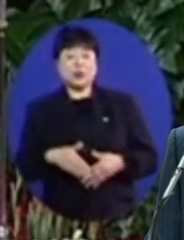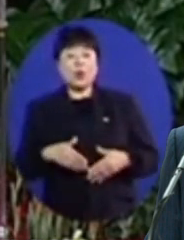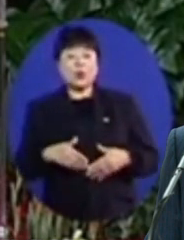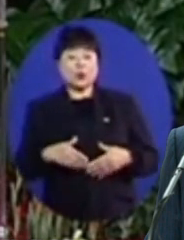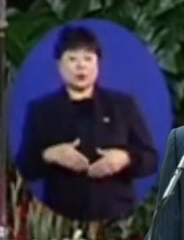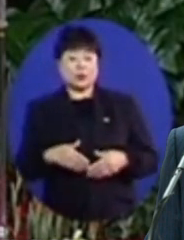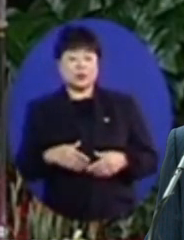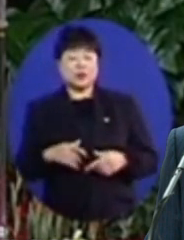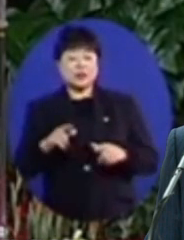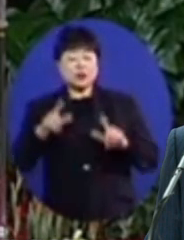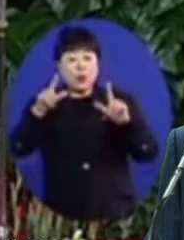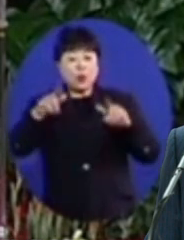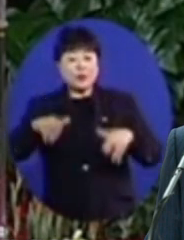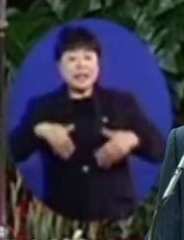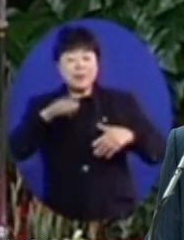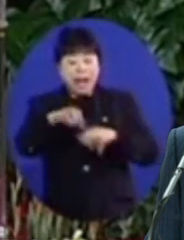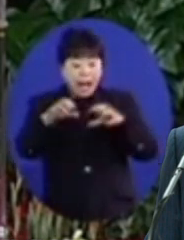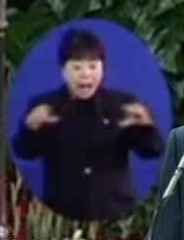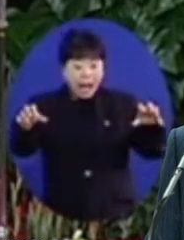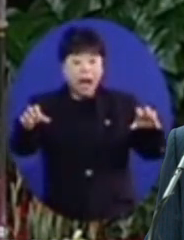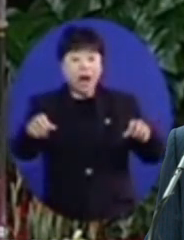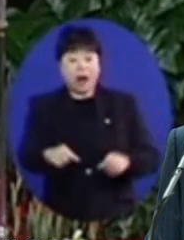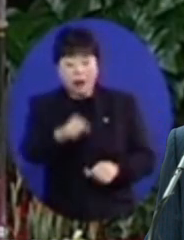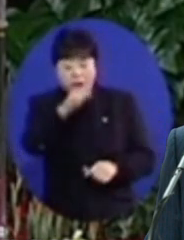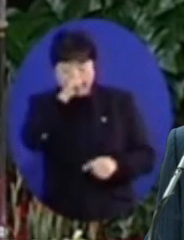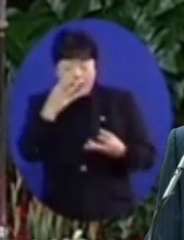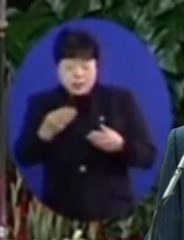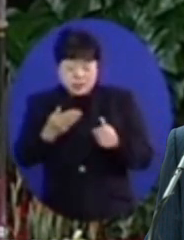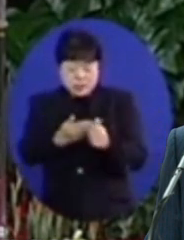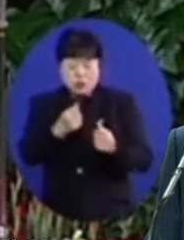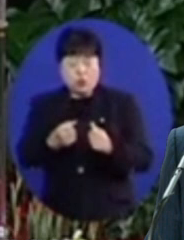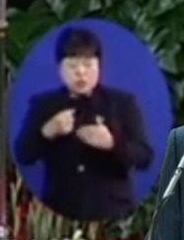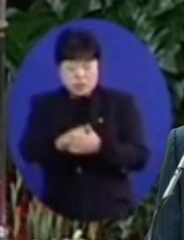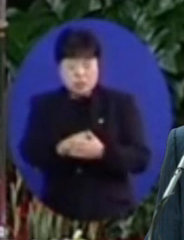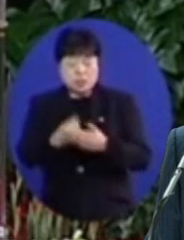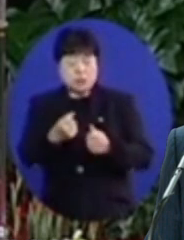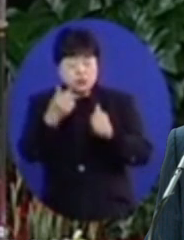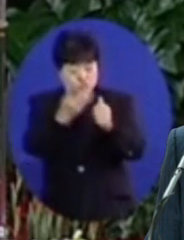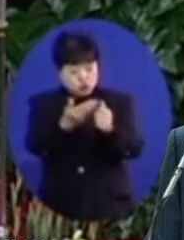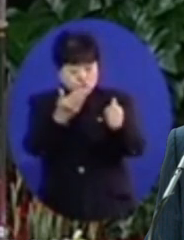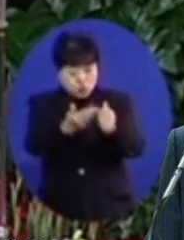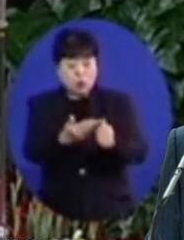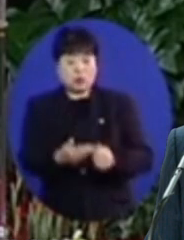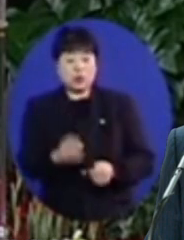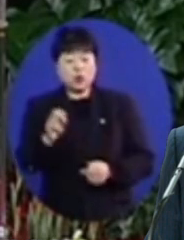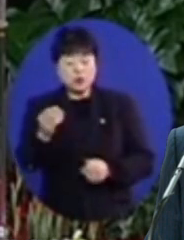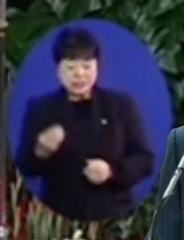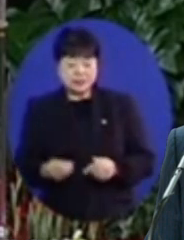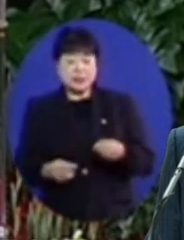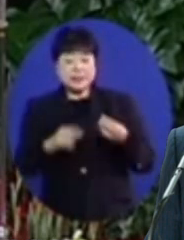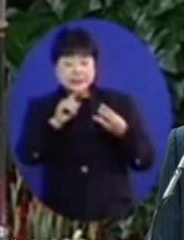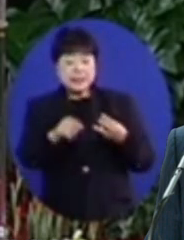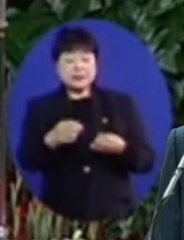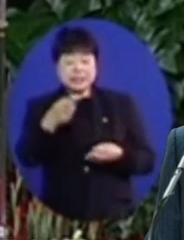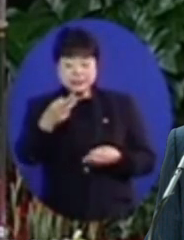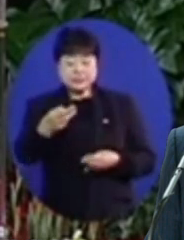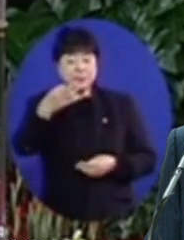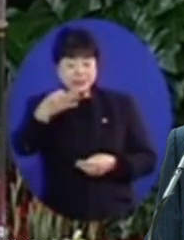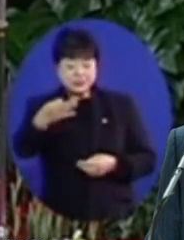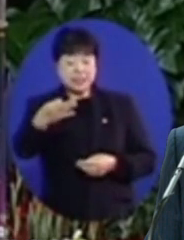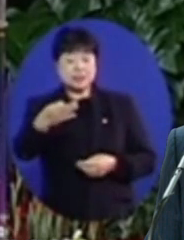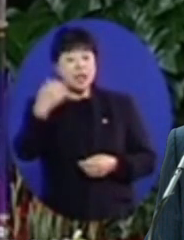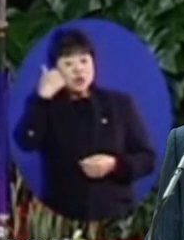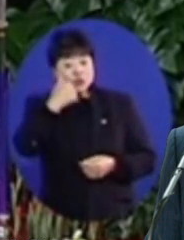때 굉장히 많은 일을 하고 수많은 사람에게 용기와 힘을 주고 있는 것입니다 골로새서 3장 13절로 14절에